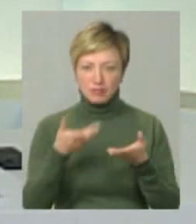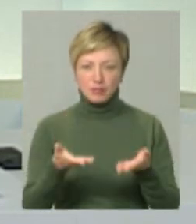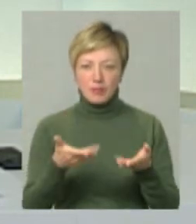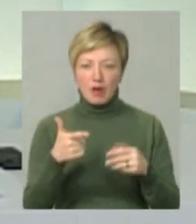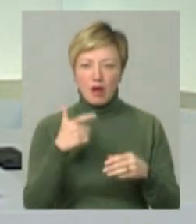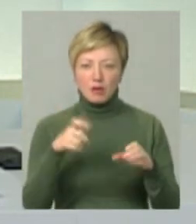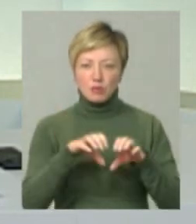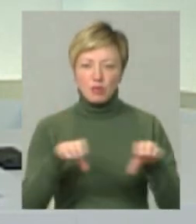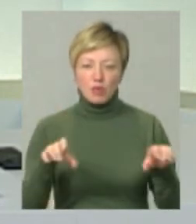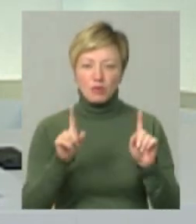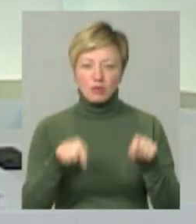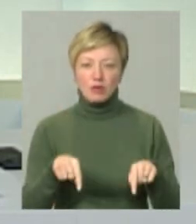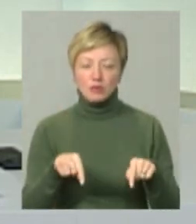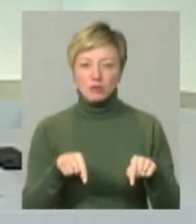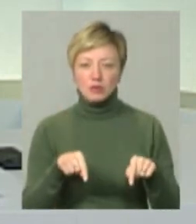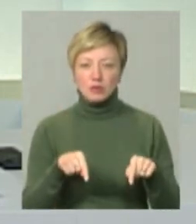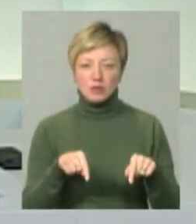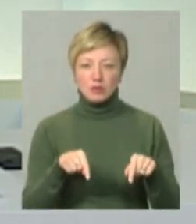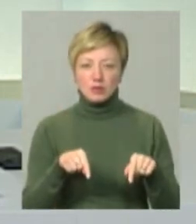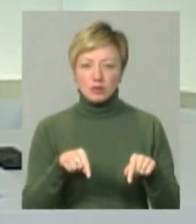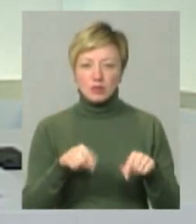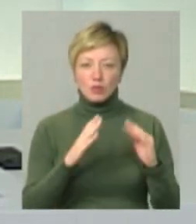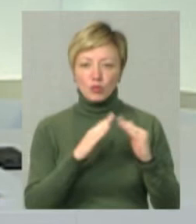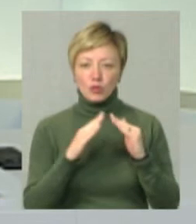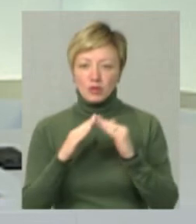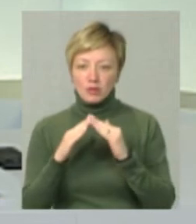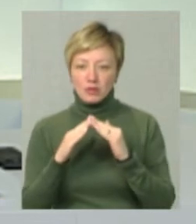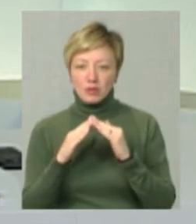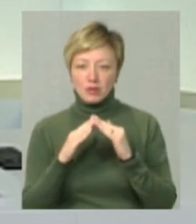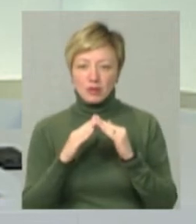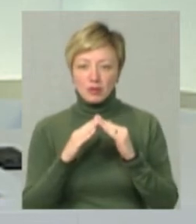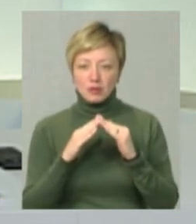на газопроводи, а також на будівлях